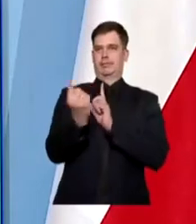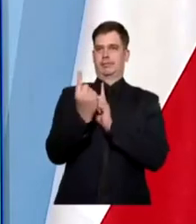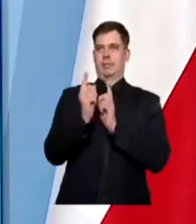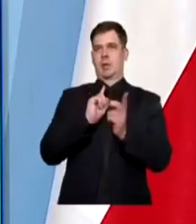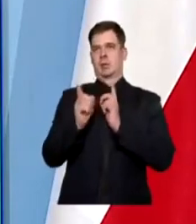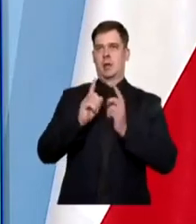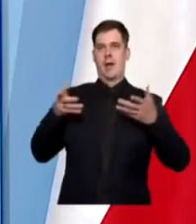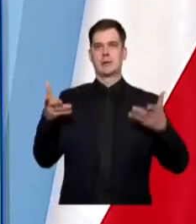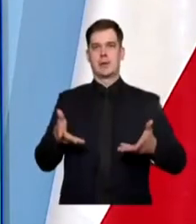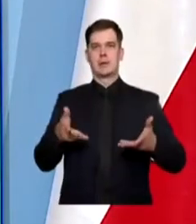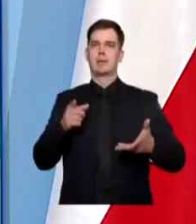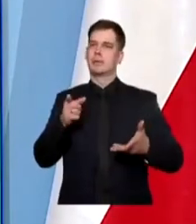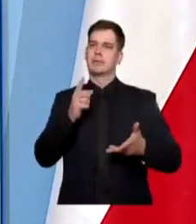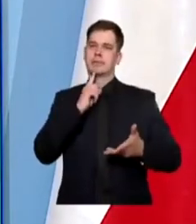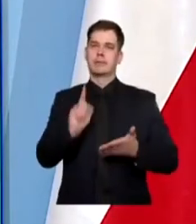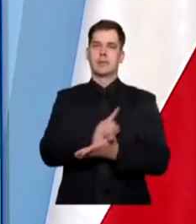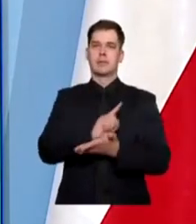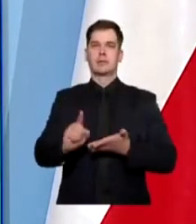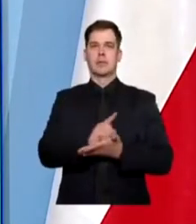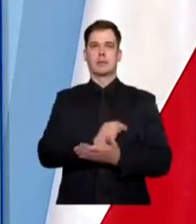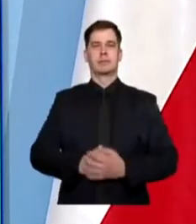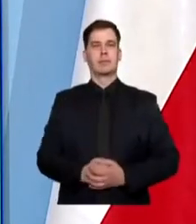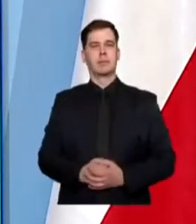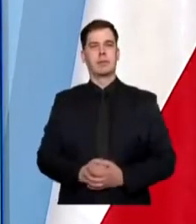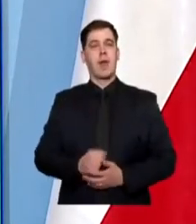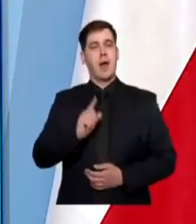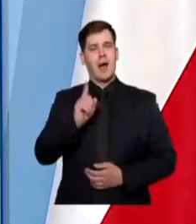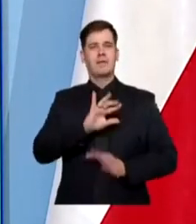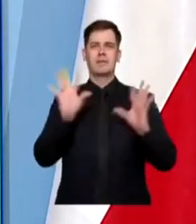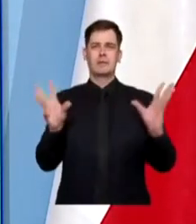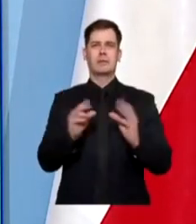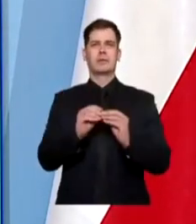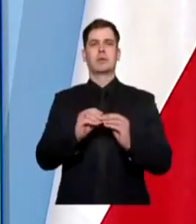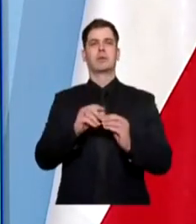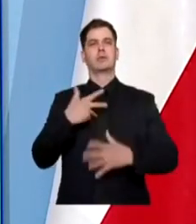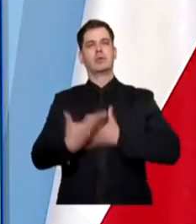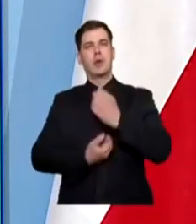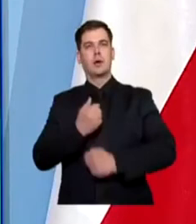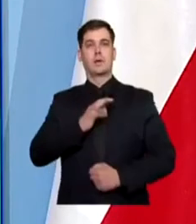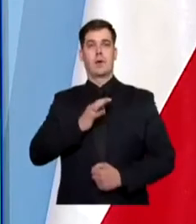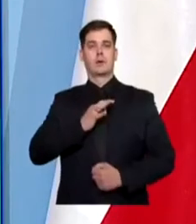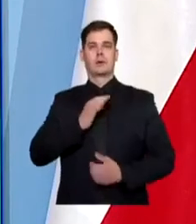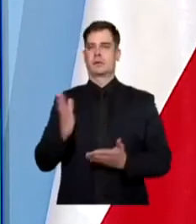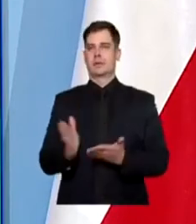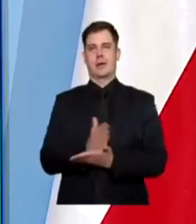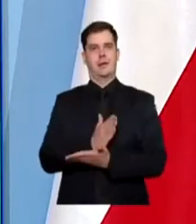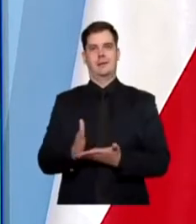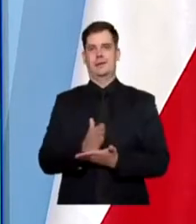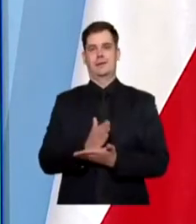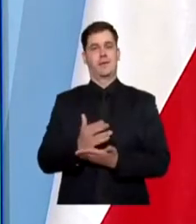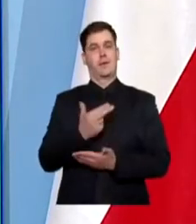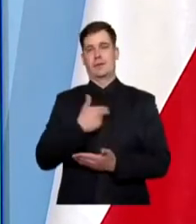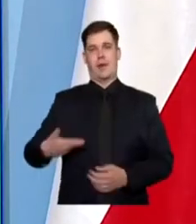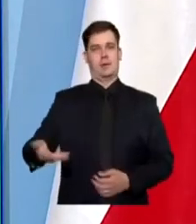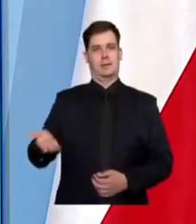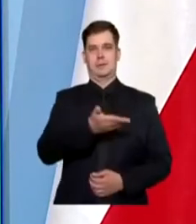i ryzyko w kontaktach międzyludzkich. Natomiast te wszystkie działalności nasze zależą od tego, jak będziemy się zachowywali